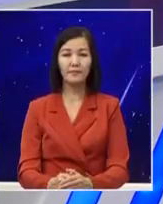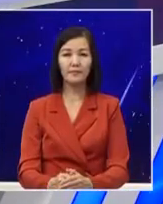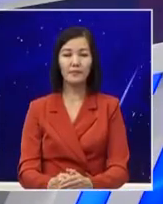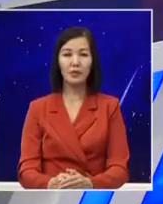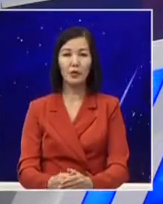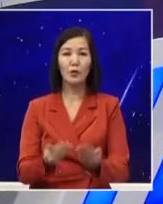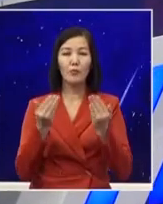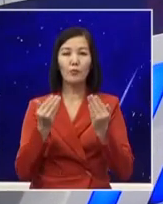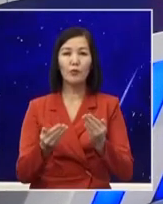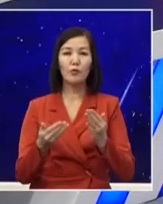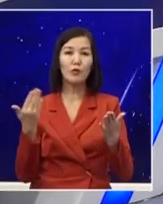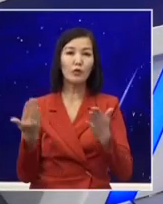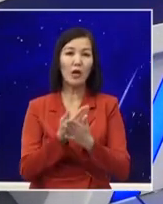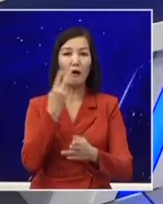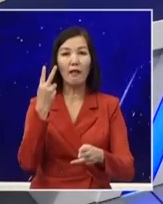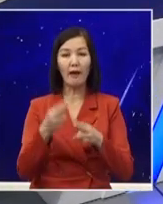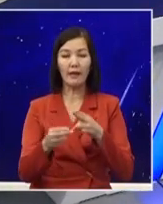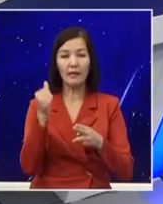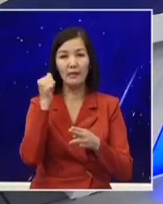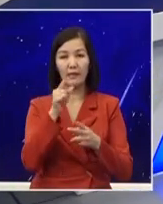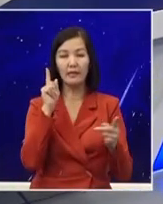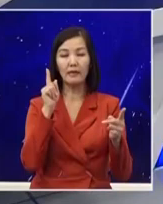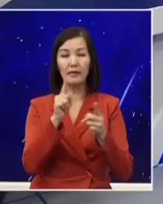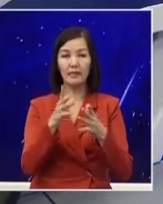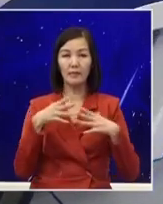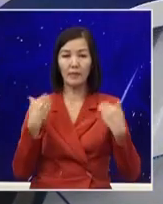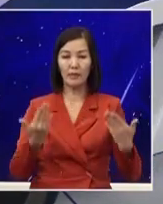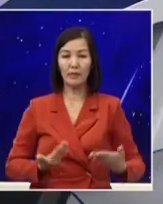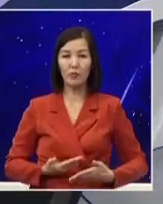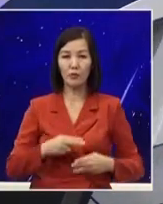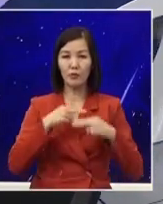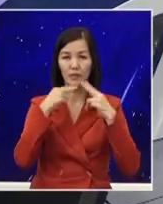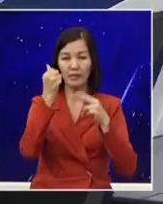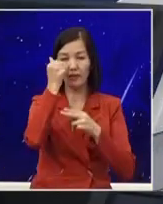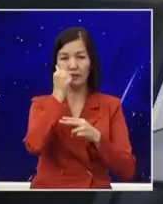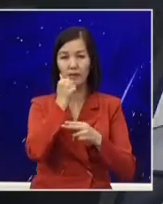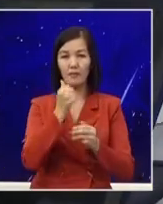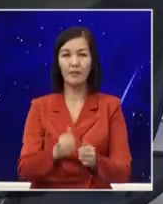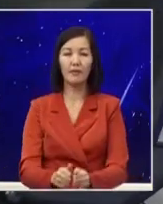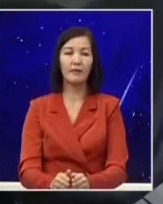Қадырменді көрермен, жұмаға жинақтаған жаңалықтар легі осындай болды. Келер күн амандықта қауышайық.